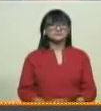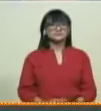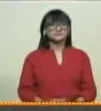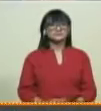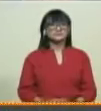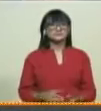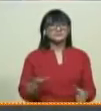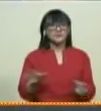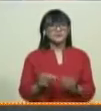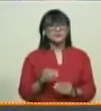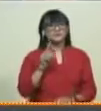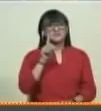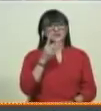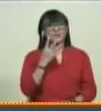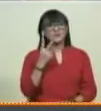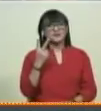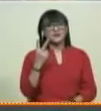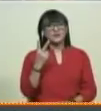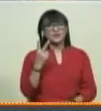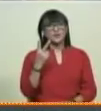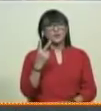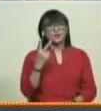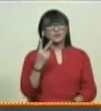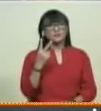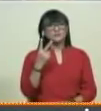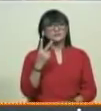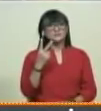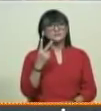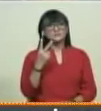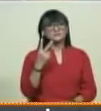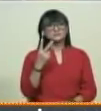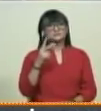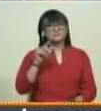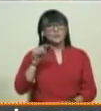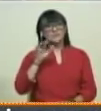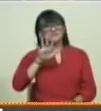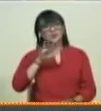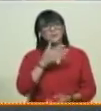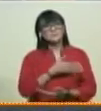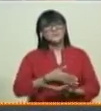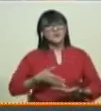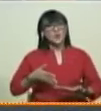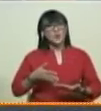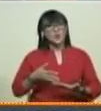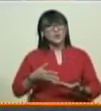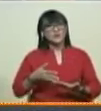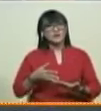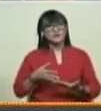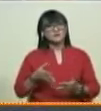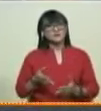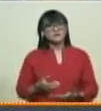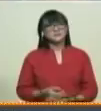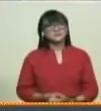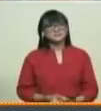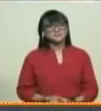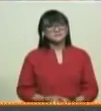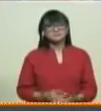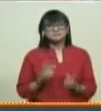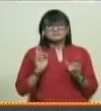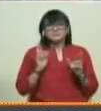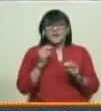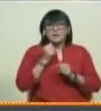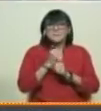142,5 millones de liras turcas. Bunu daha da hızlandırmayı bekliyoruz. Y estamos